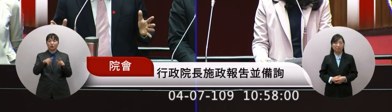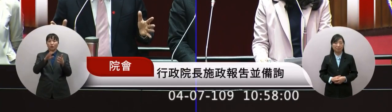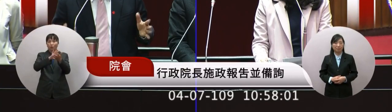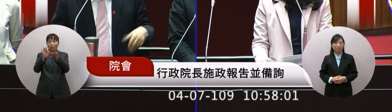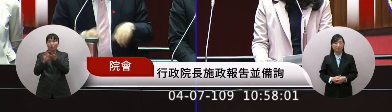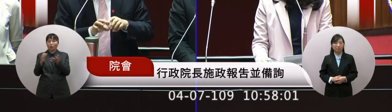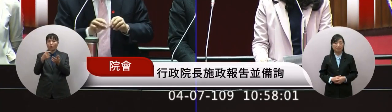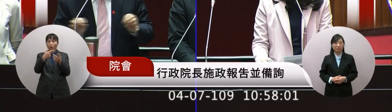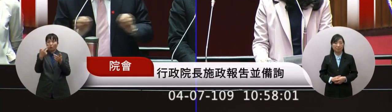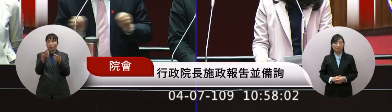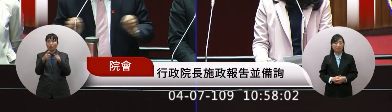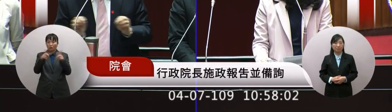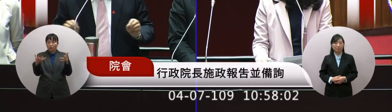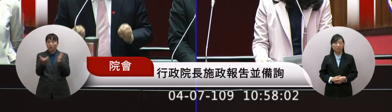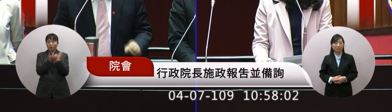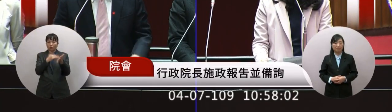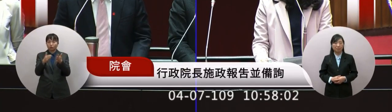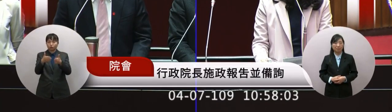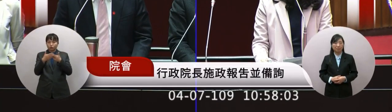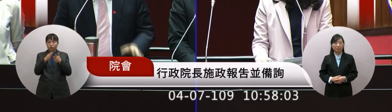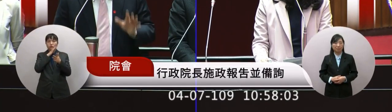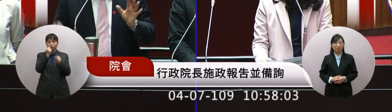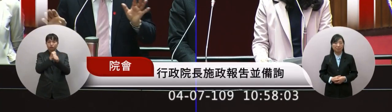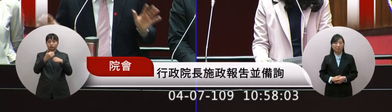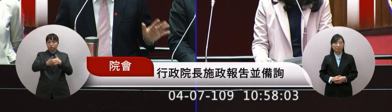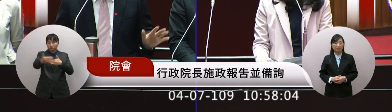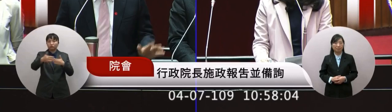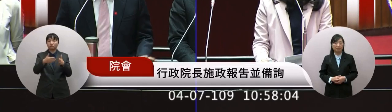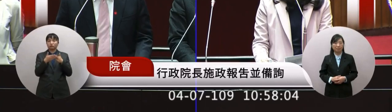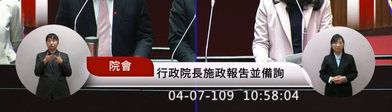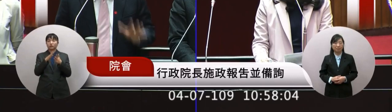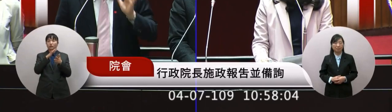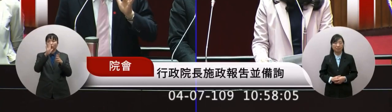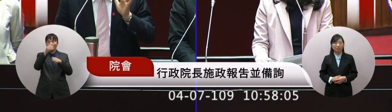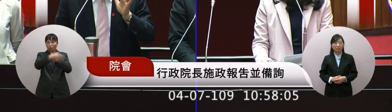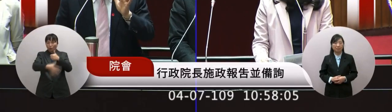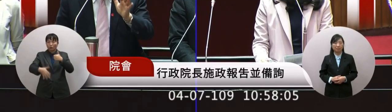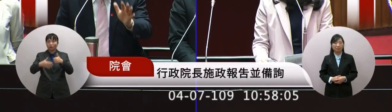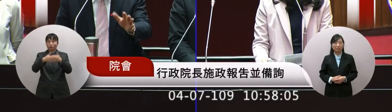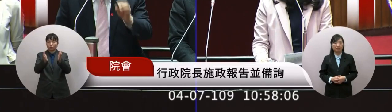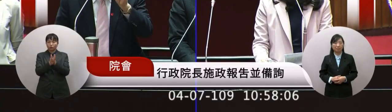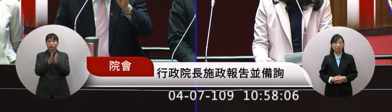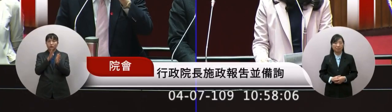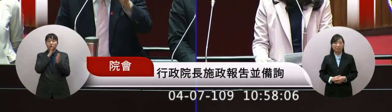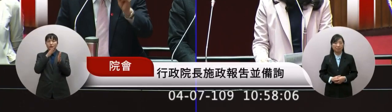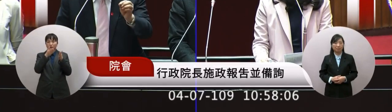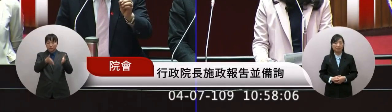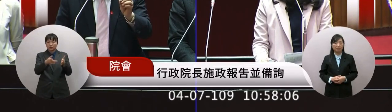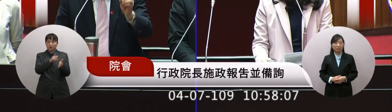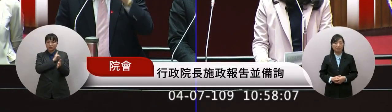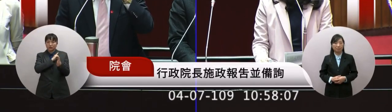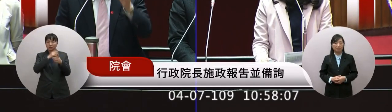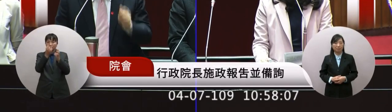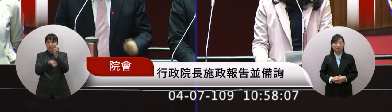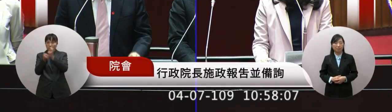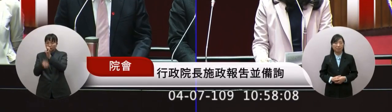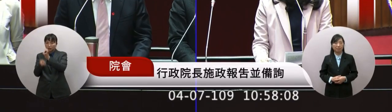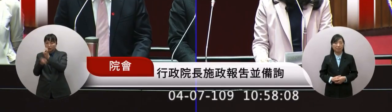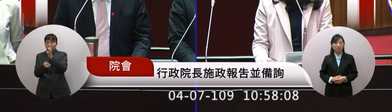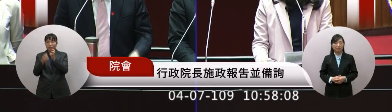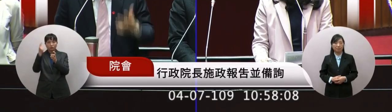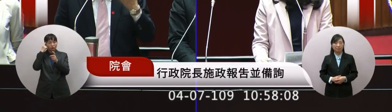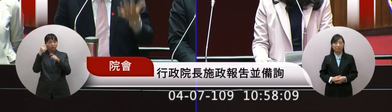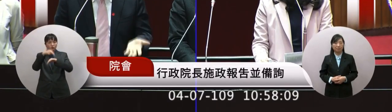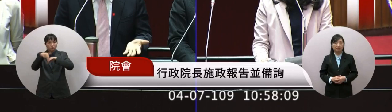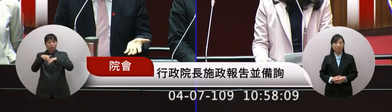大的预算一定要很多作业，所以相关部会都会只再进一步很细的